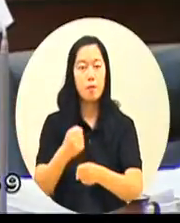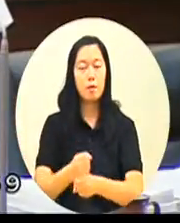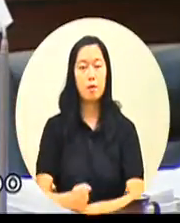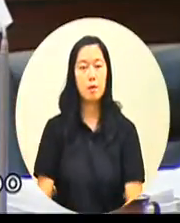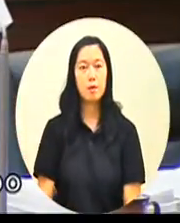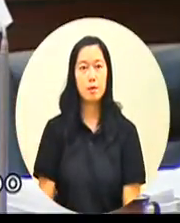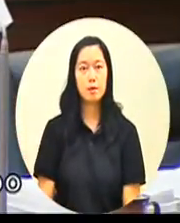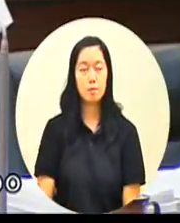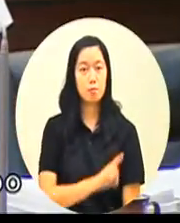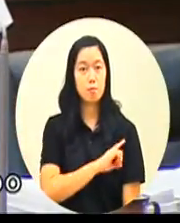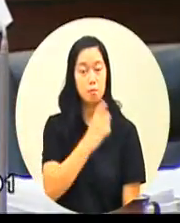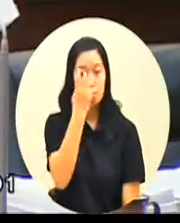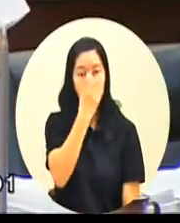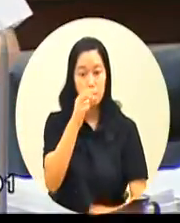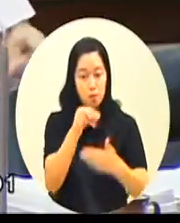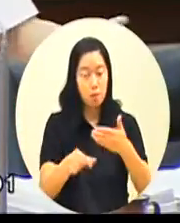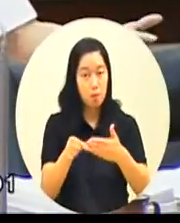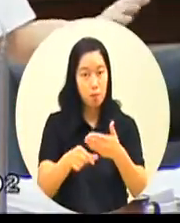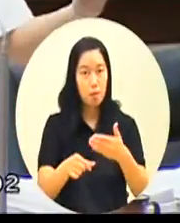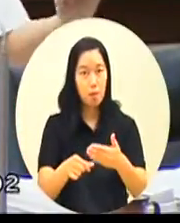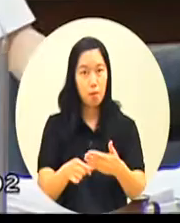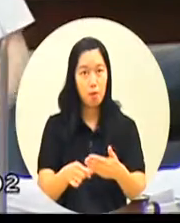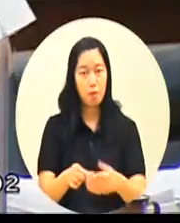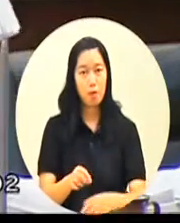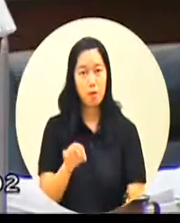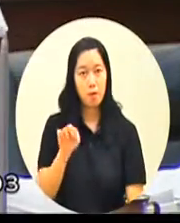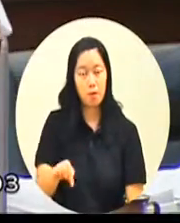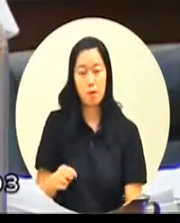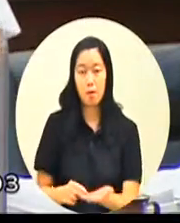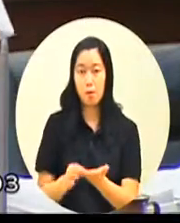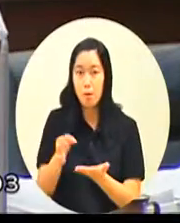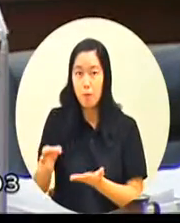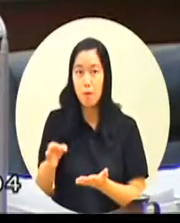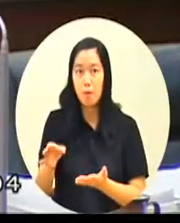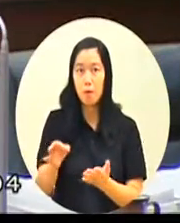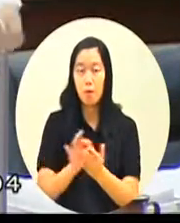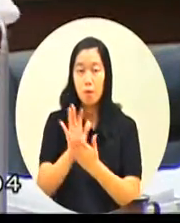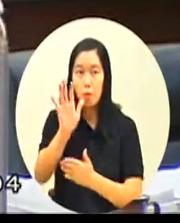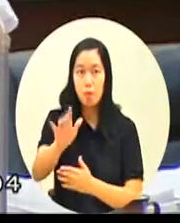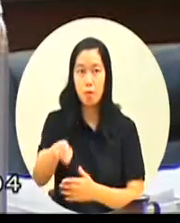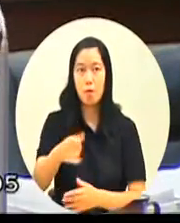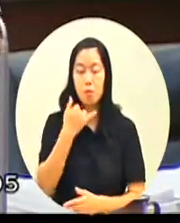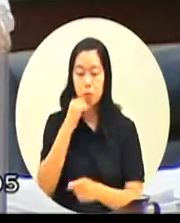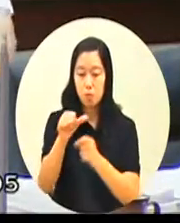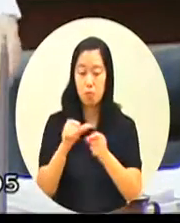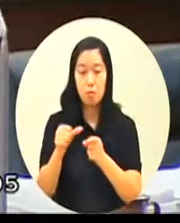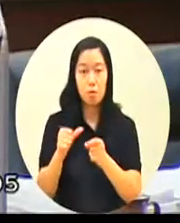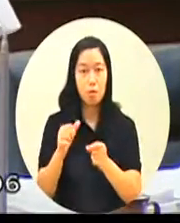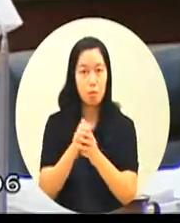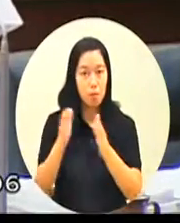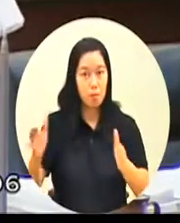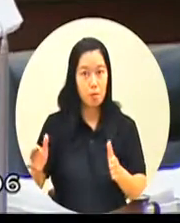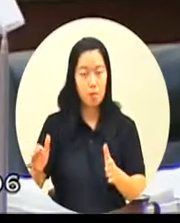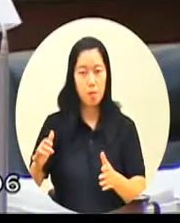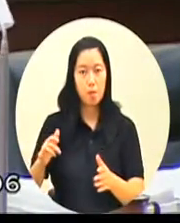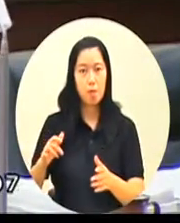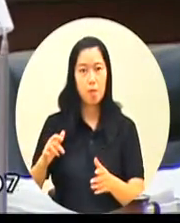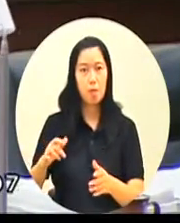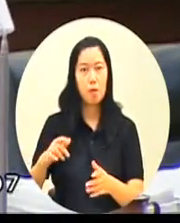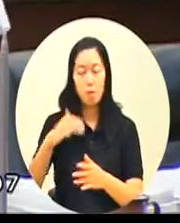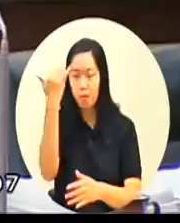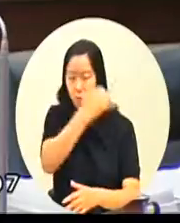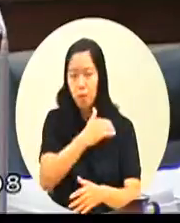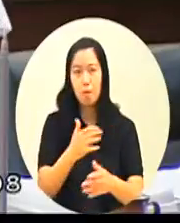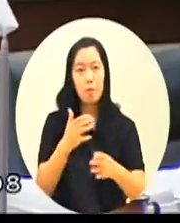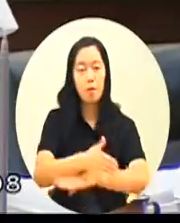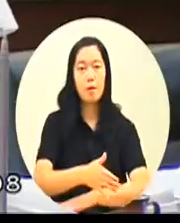自治条例如果是因为他买的势必未来就是要5年内大概一下就过了啦，那包